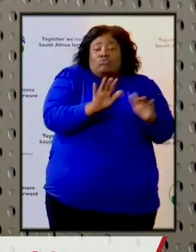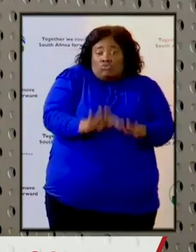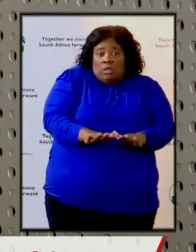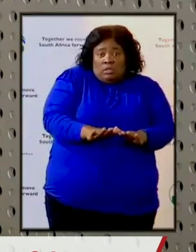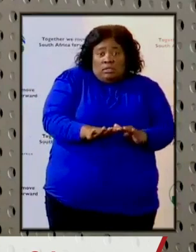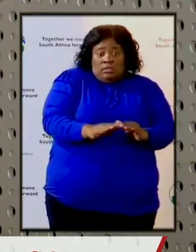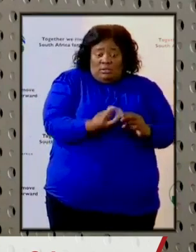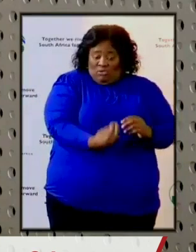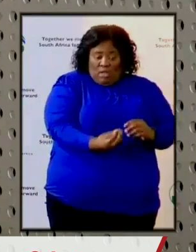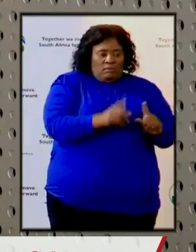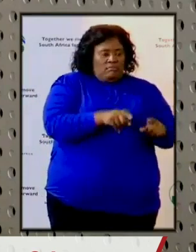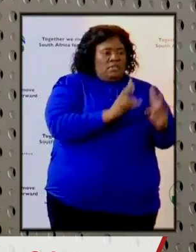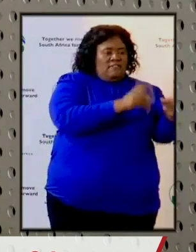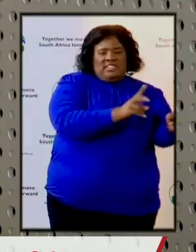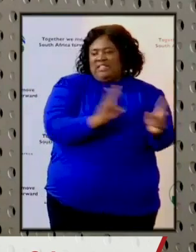munye.